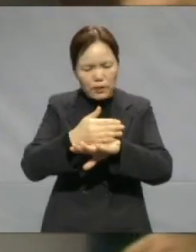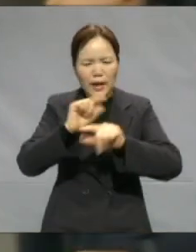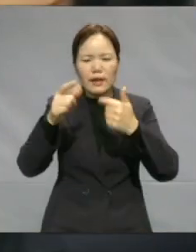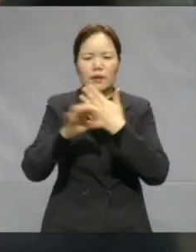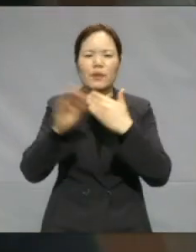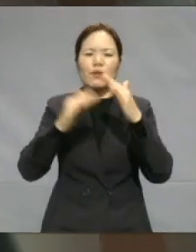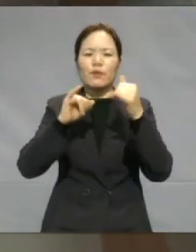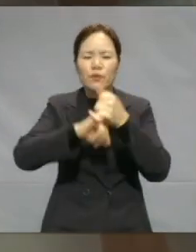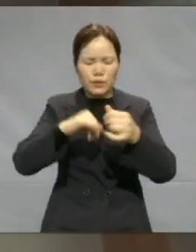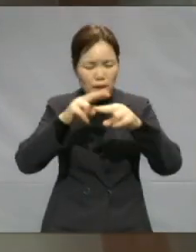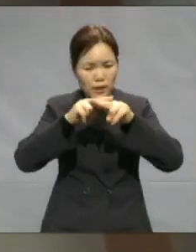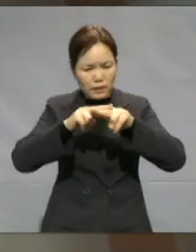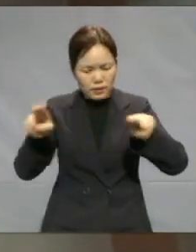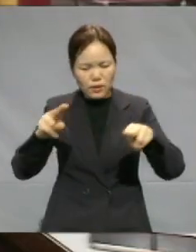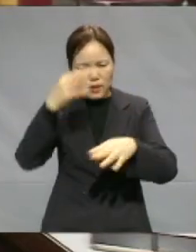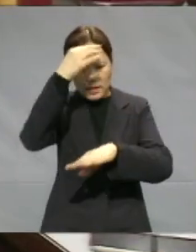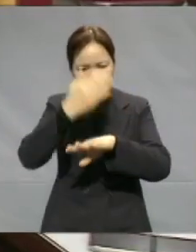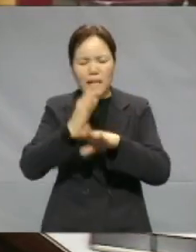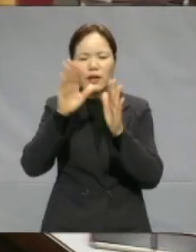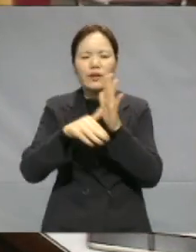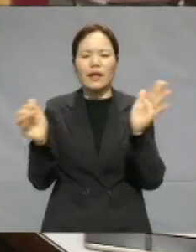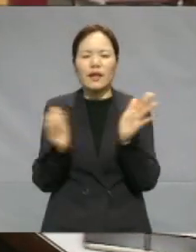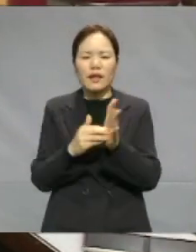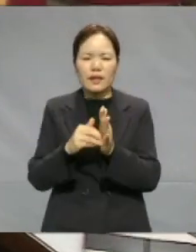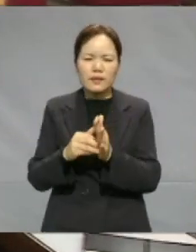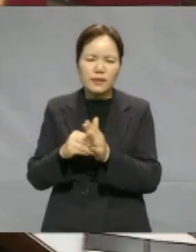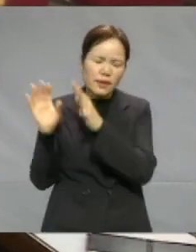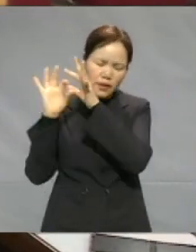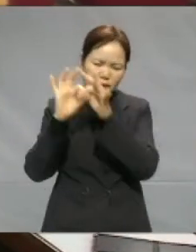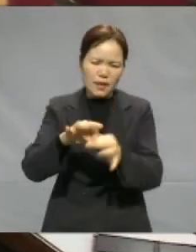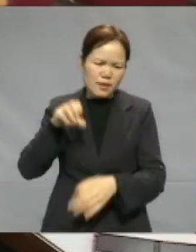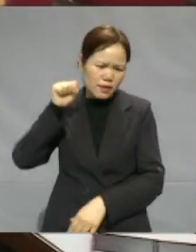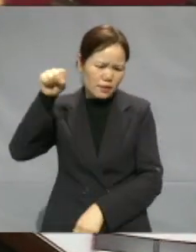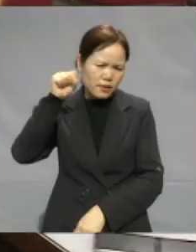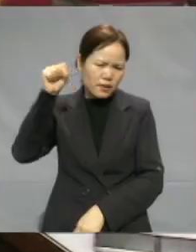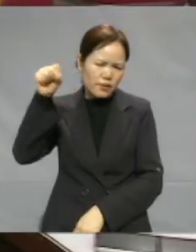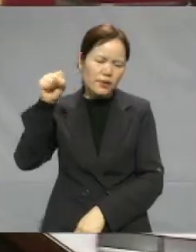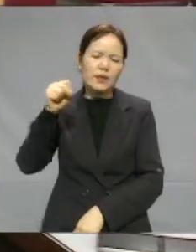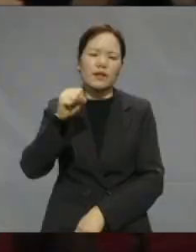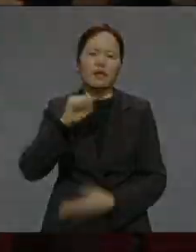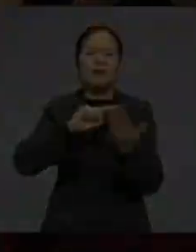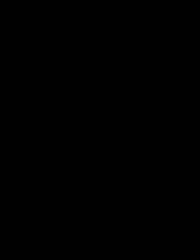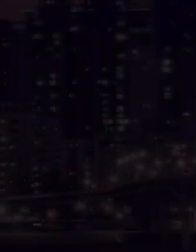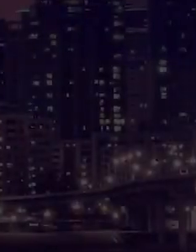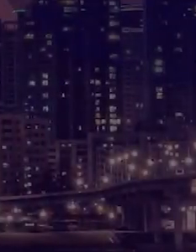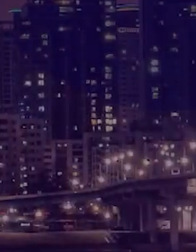철회하고 사과할 때까지 개혁신당 당사 앞에서 항의 시위를 하겠다고 밝혔습니다.